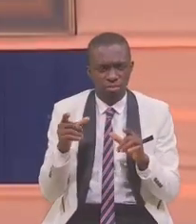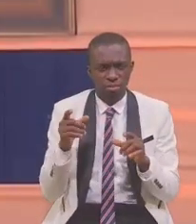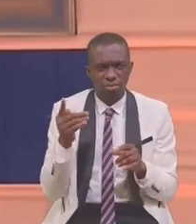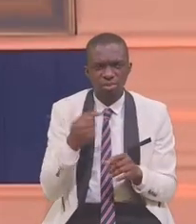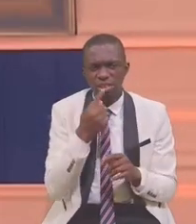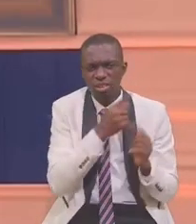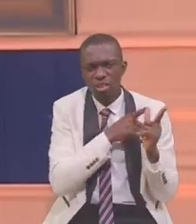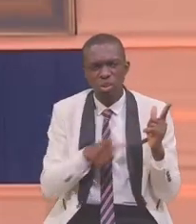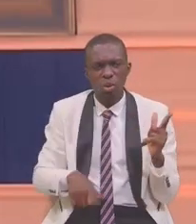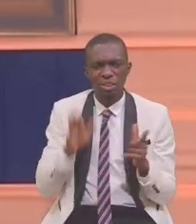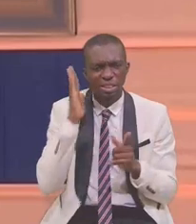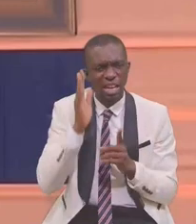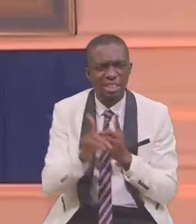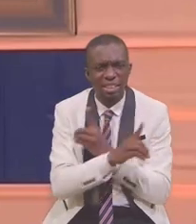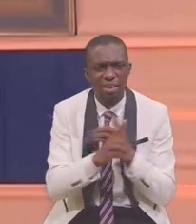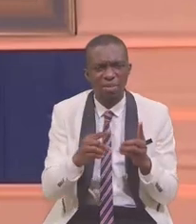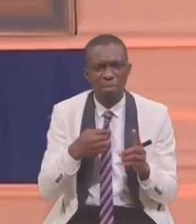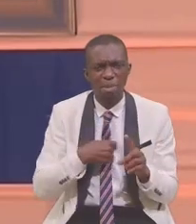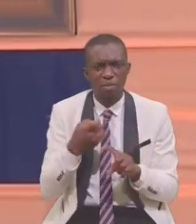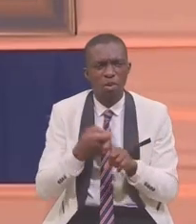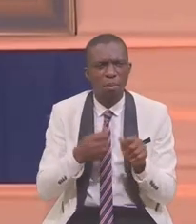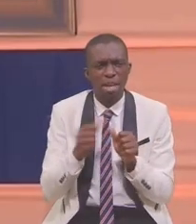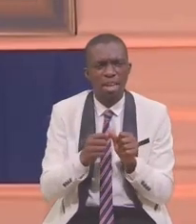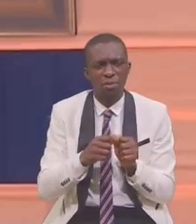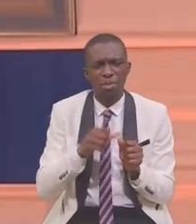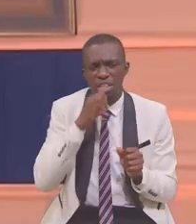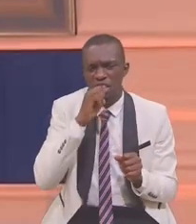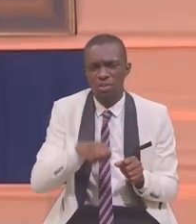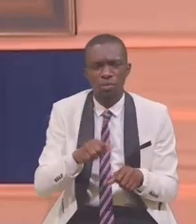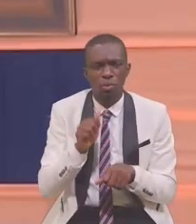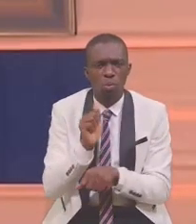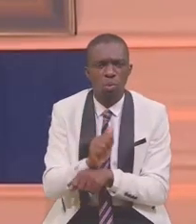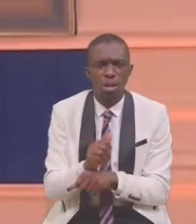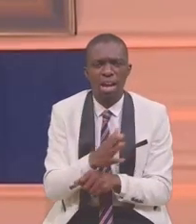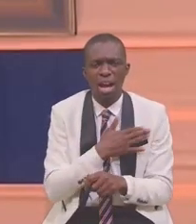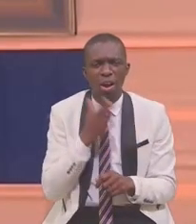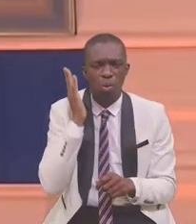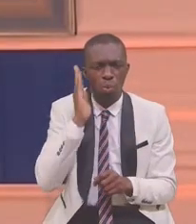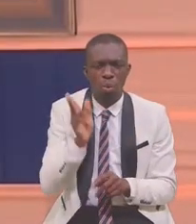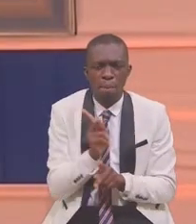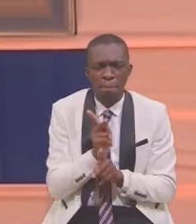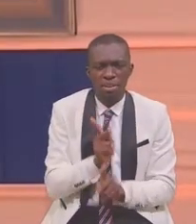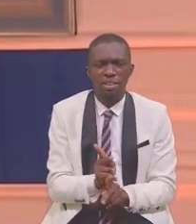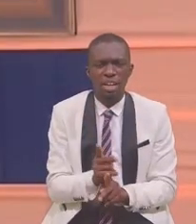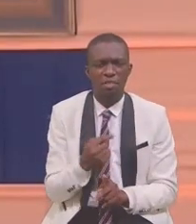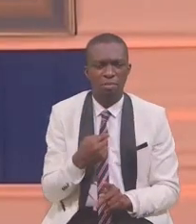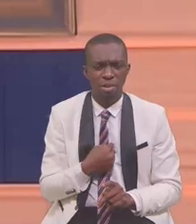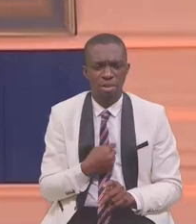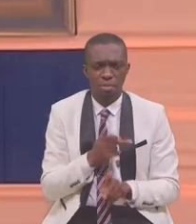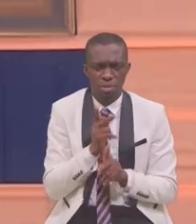de toute œuvre mauvaise et il me sauvera. La préservation pour vous.